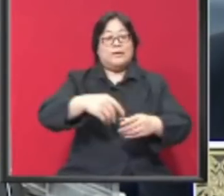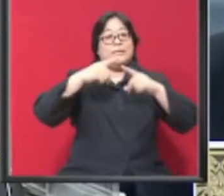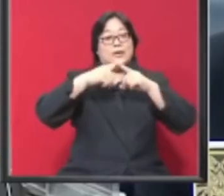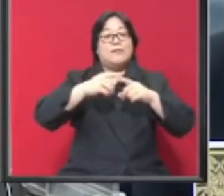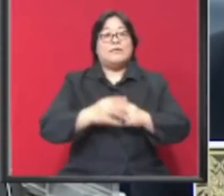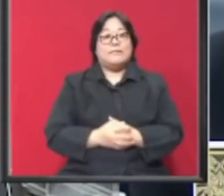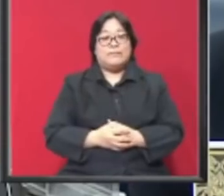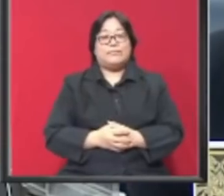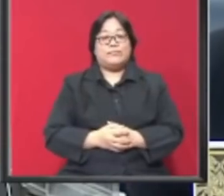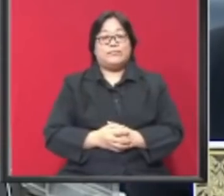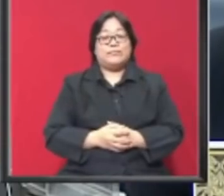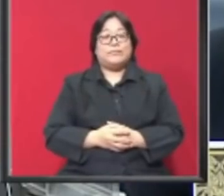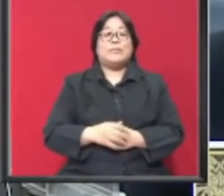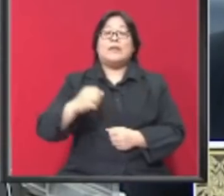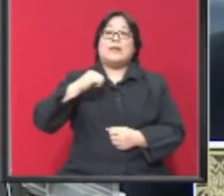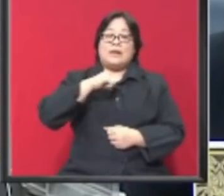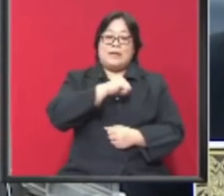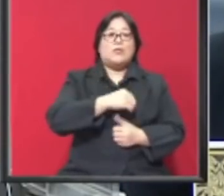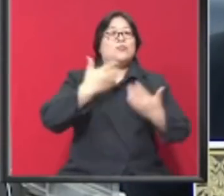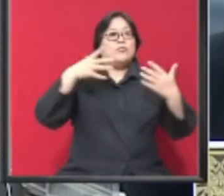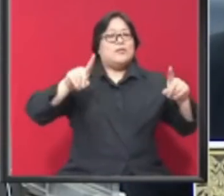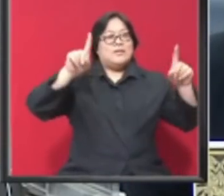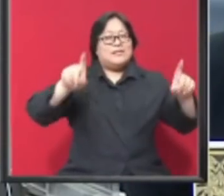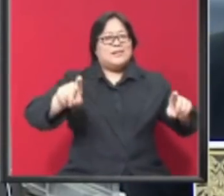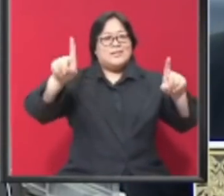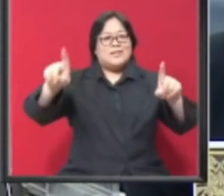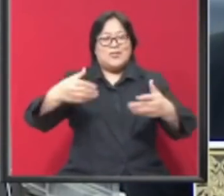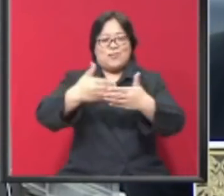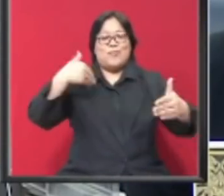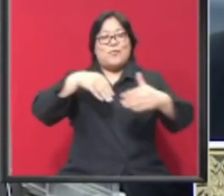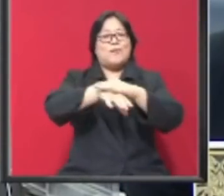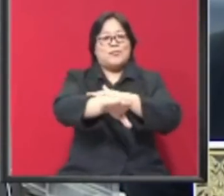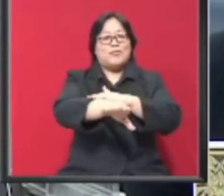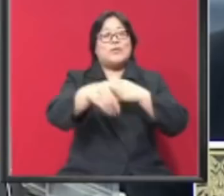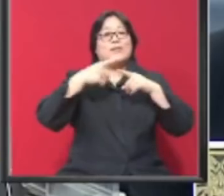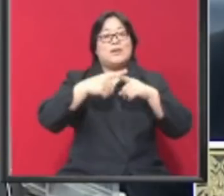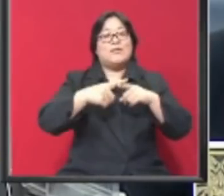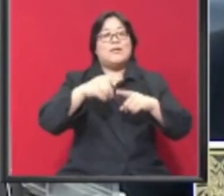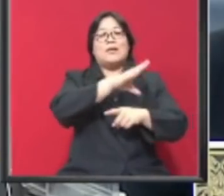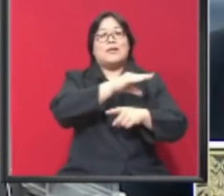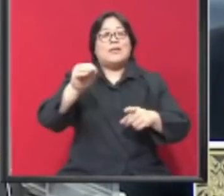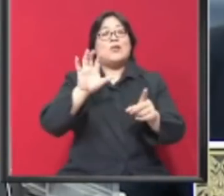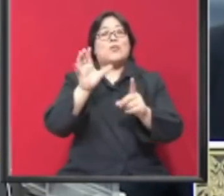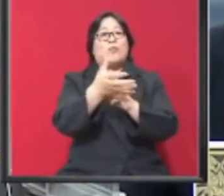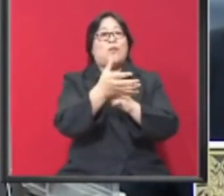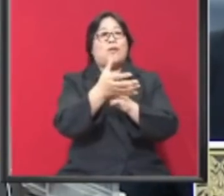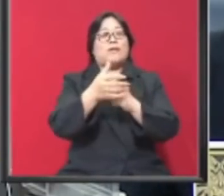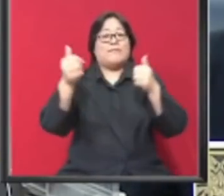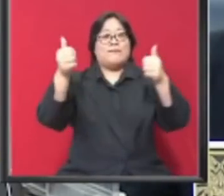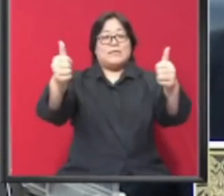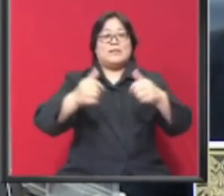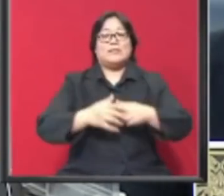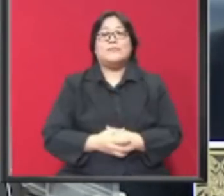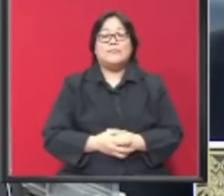dewan lagi pun ahli Sudah diuji sebelum masuk dewan editor intense terlebih